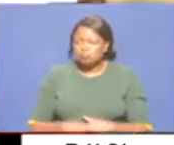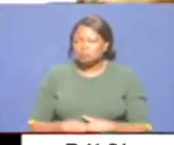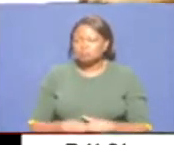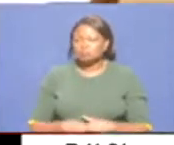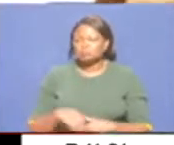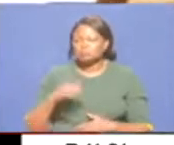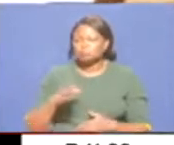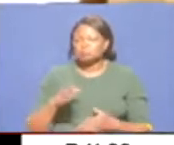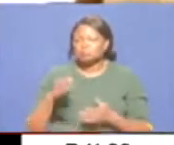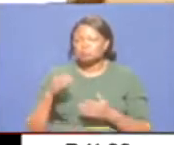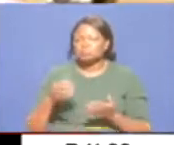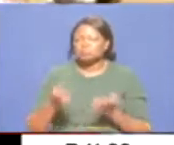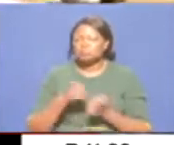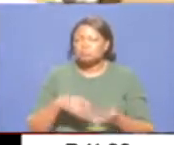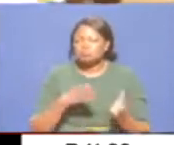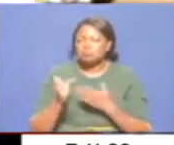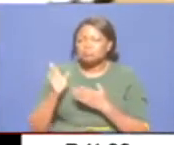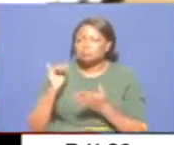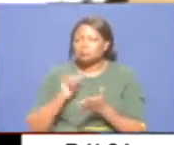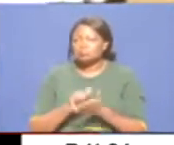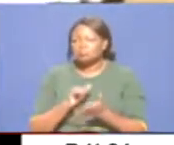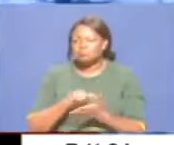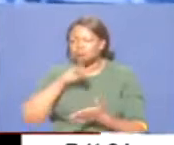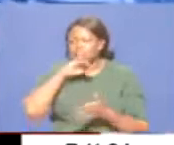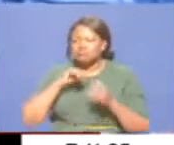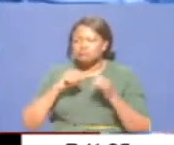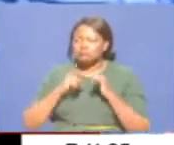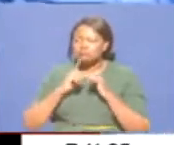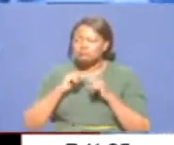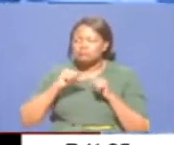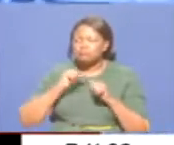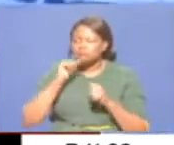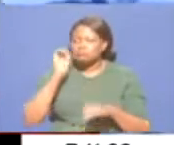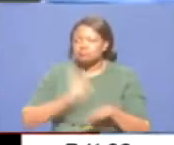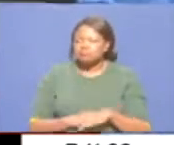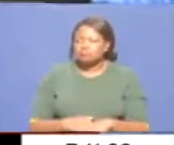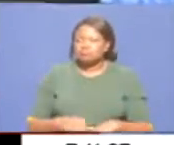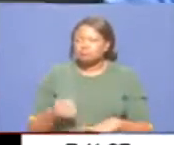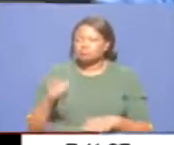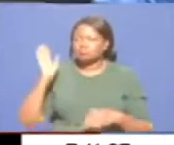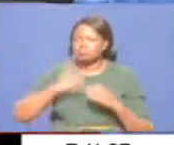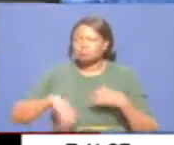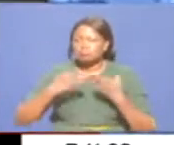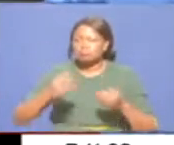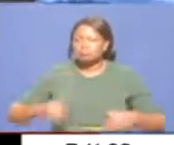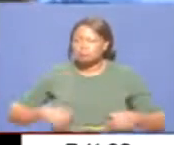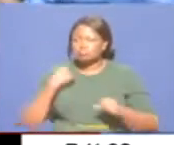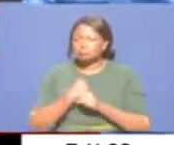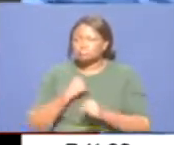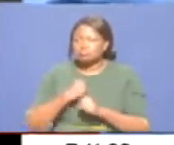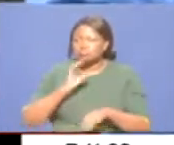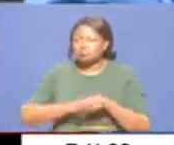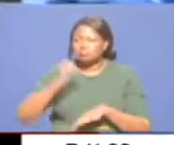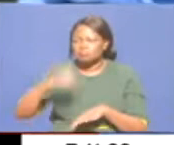unaopigiwa debe na kiongozi wa chama cha ODM Raila Odinga. Badala ya kupatia vijana kazi waweze kupata mshahara, walipe